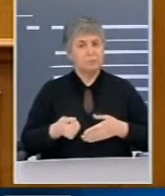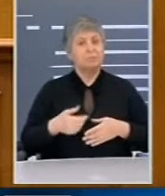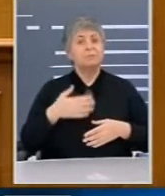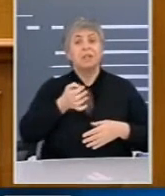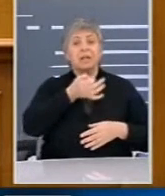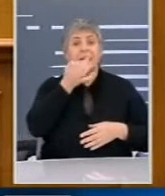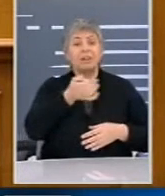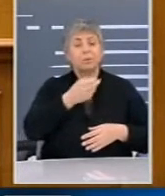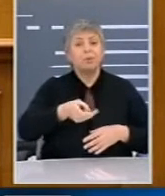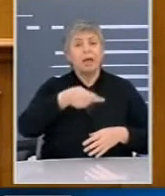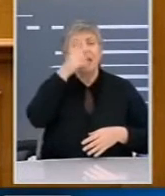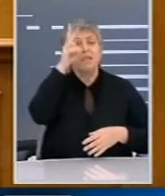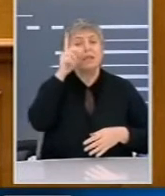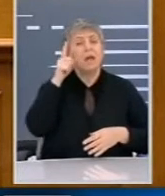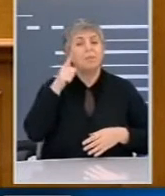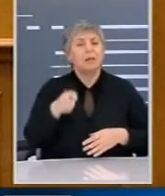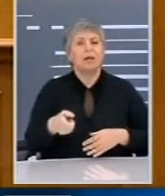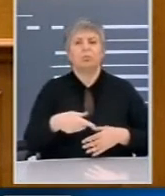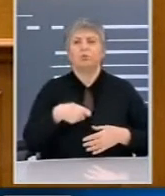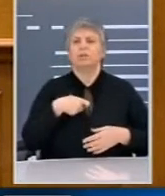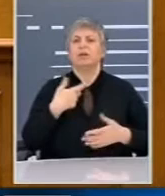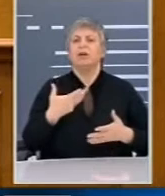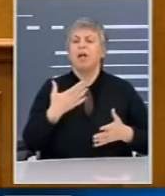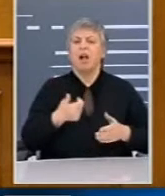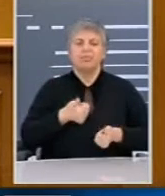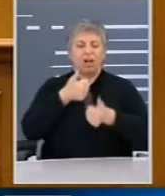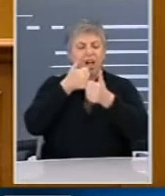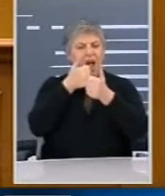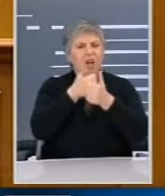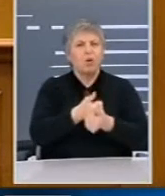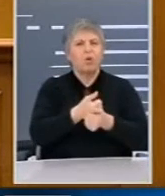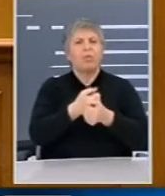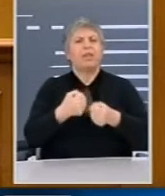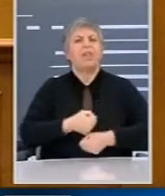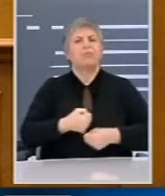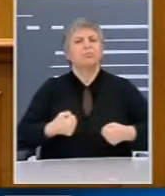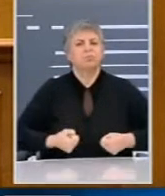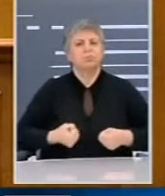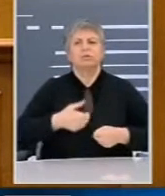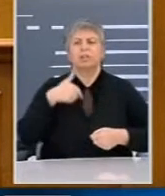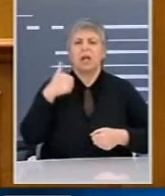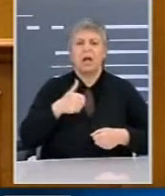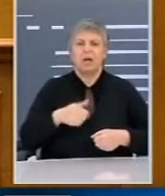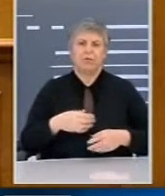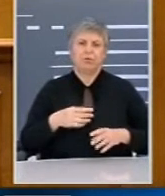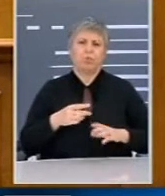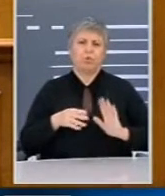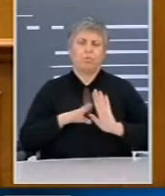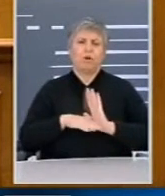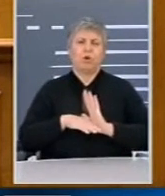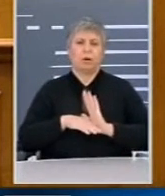η Γερμανία του ακραίου ελευθερισμού και της ακραίας λιτότητας για τους υπολείπους, έχει σήμερα διαθέτει το